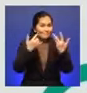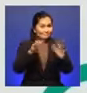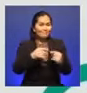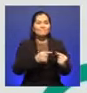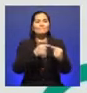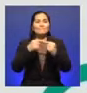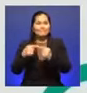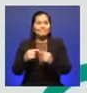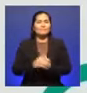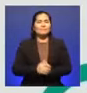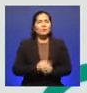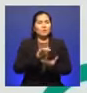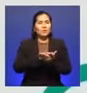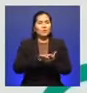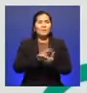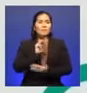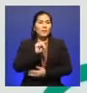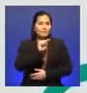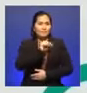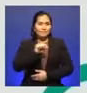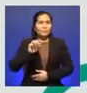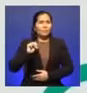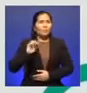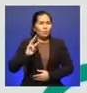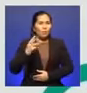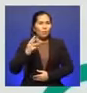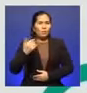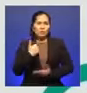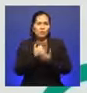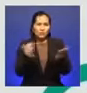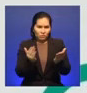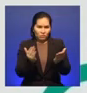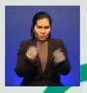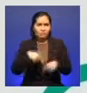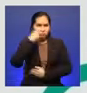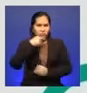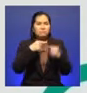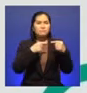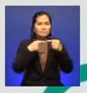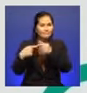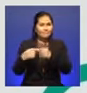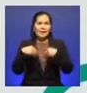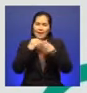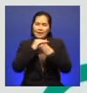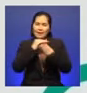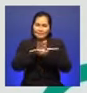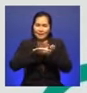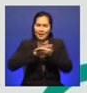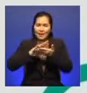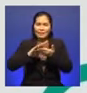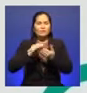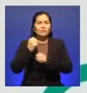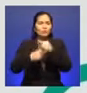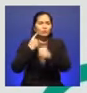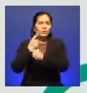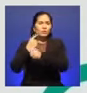าไปอยู่ในโรงเรียนมัธยมยังมีการกระตุ้นในเรื่องของการแปรงฟันให้แปรงได้สะอาดในทุกๆปีอีกด้ว